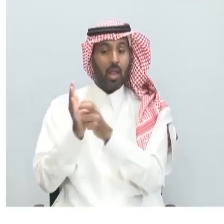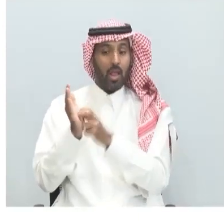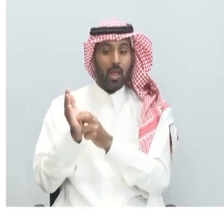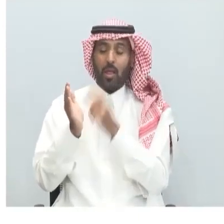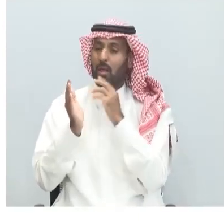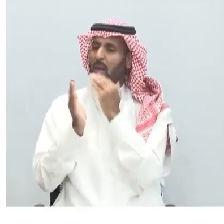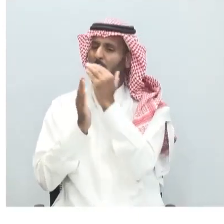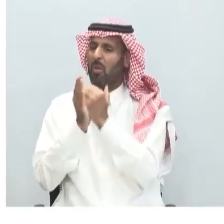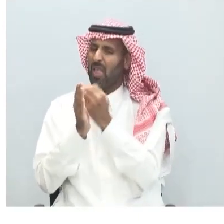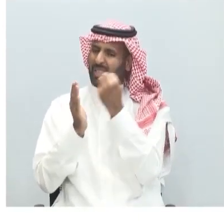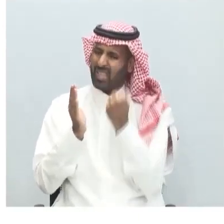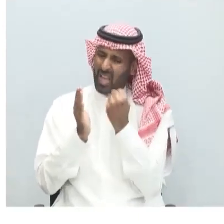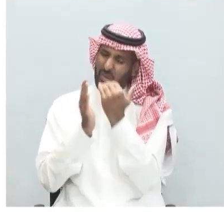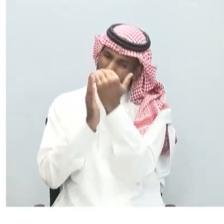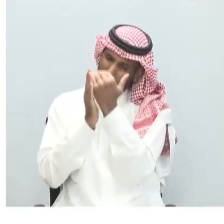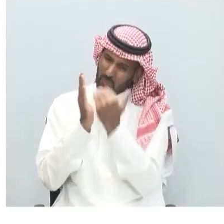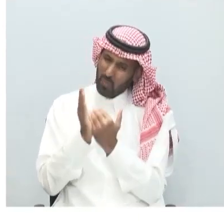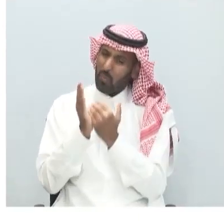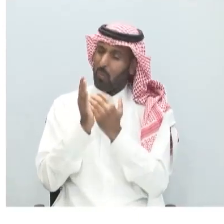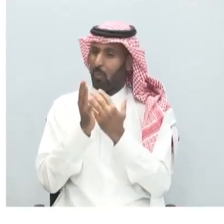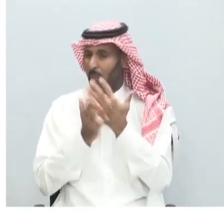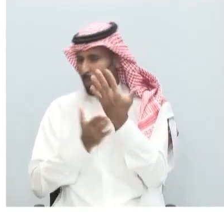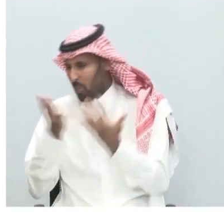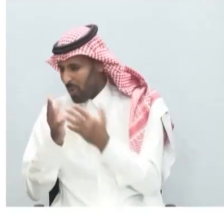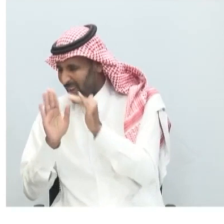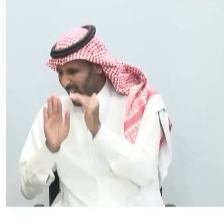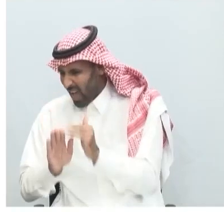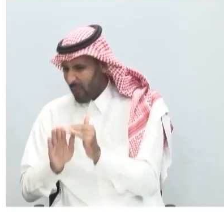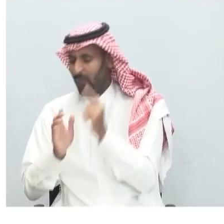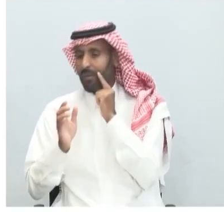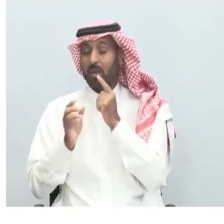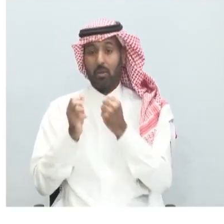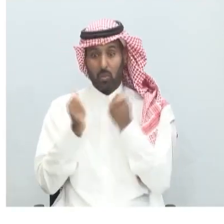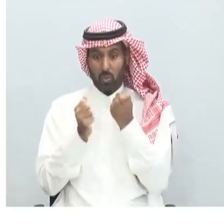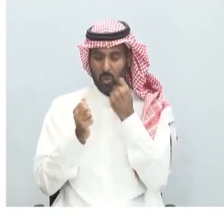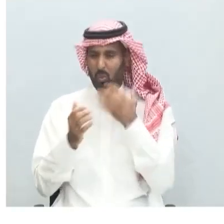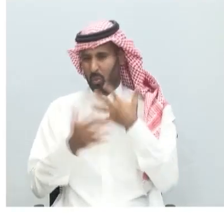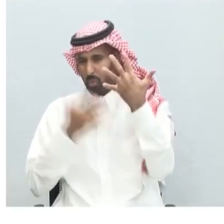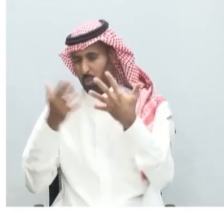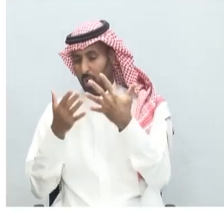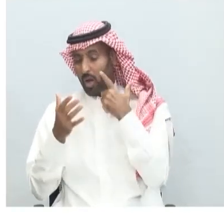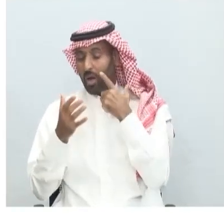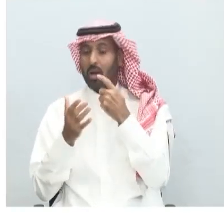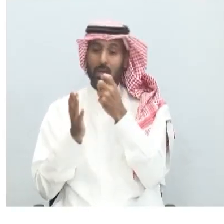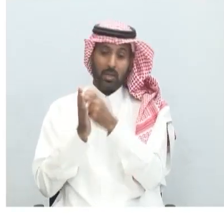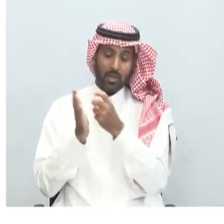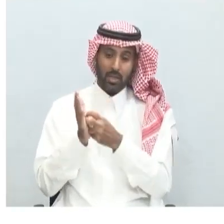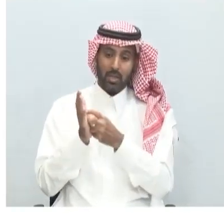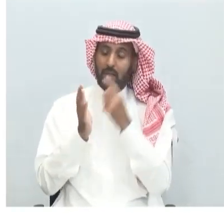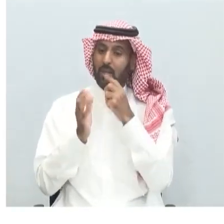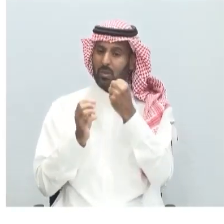المنخفضه اكثر استقرارا من الانظمه ذات الطاقه العاليه الانظمه ذات الانظمه